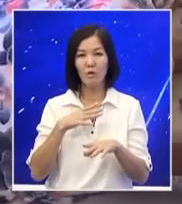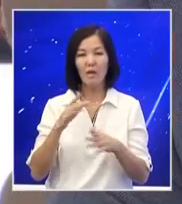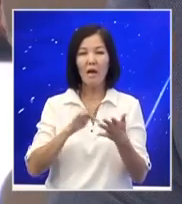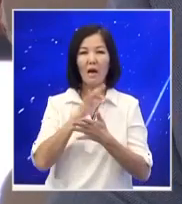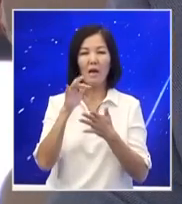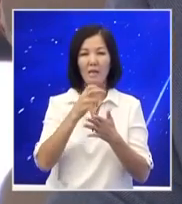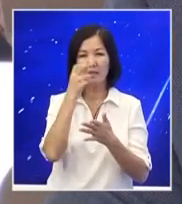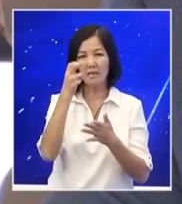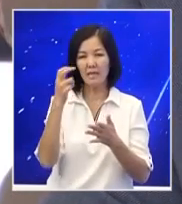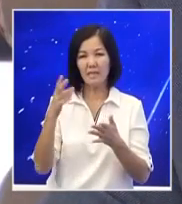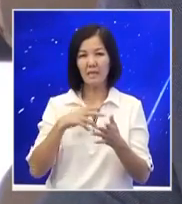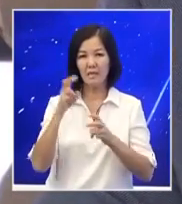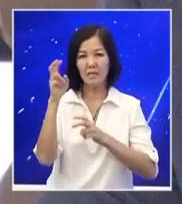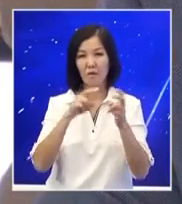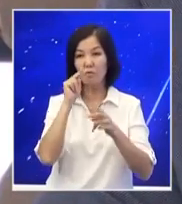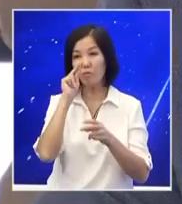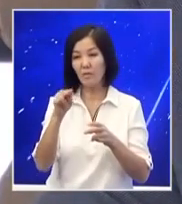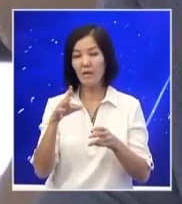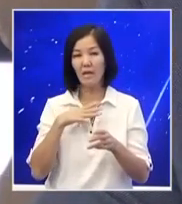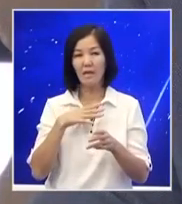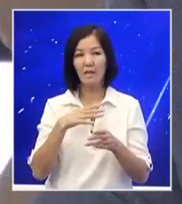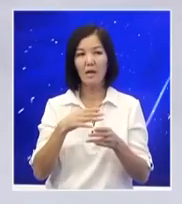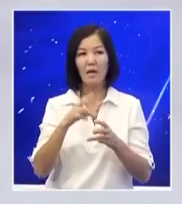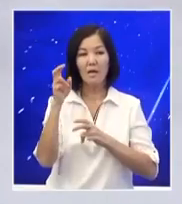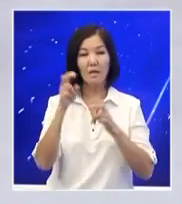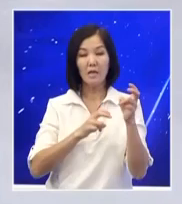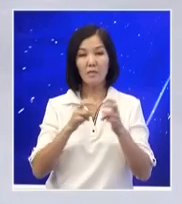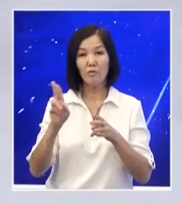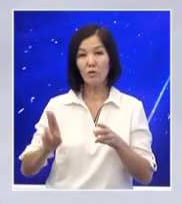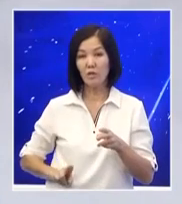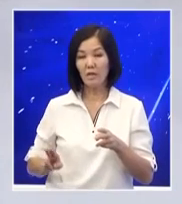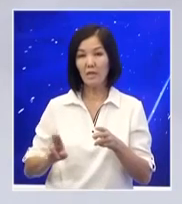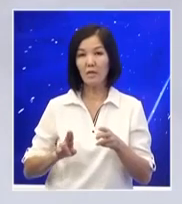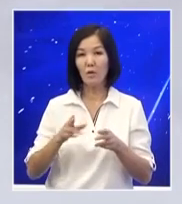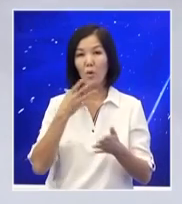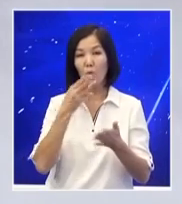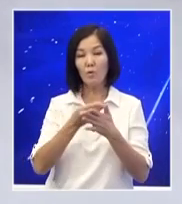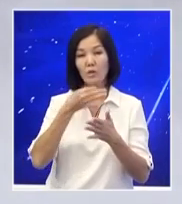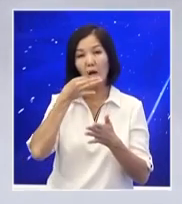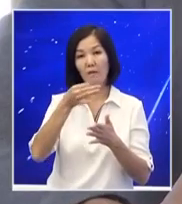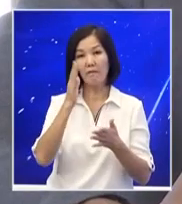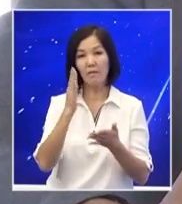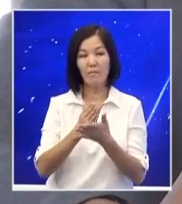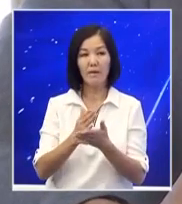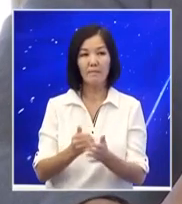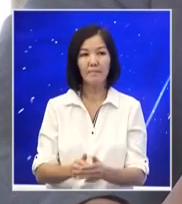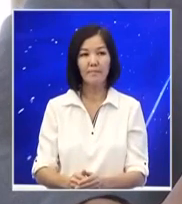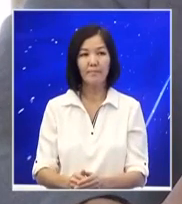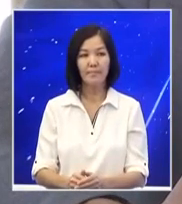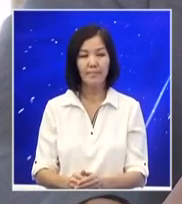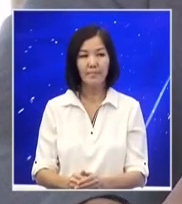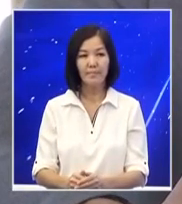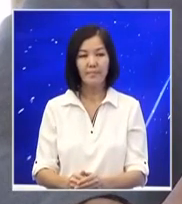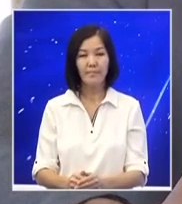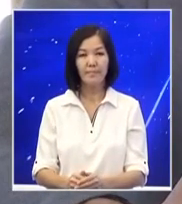иіспен тұншықтырып отырған зауыт деп кінәлайды. Ал бұған кәсіпорын басшыларының айтар өз уәжі бар. Только за